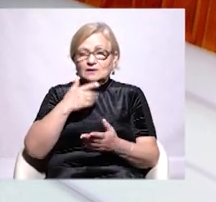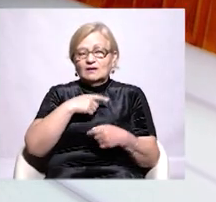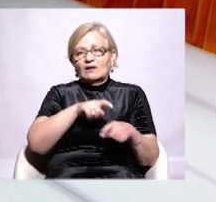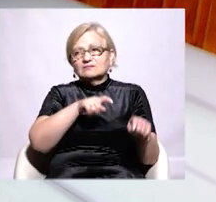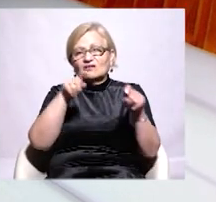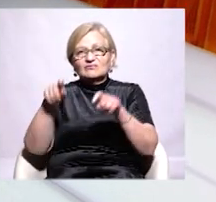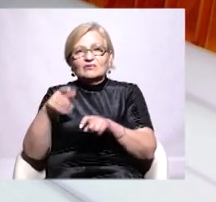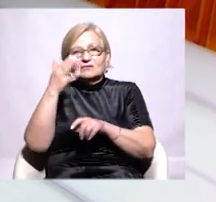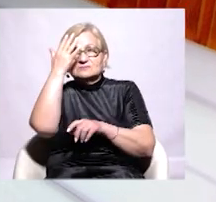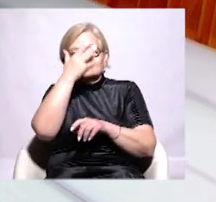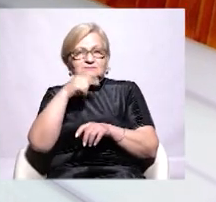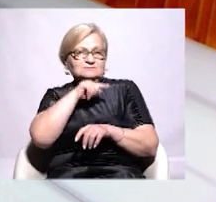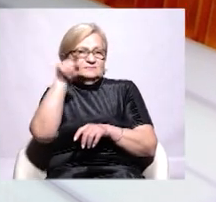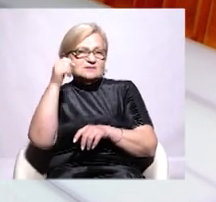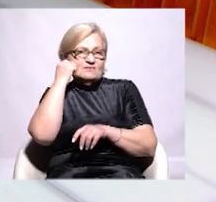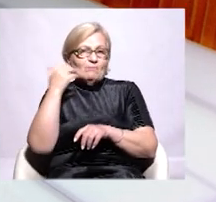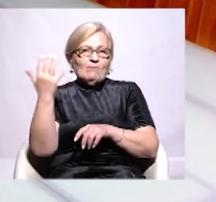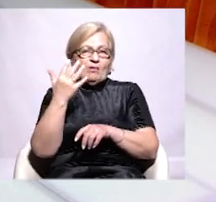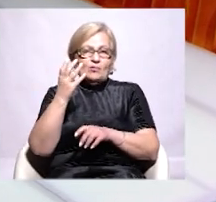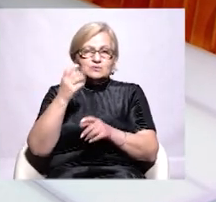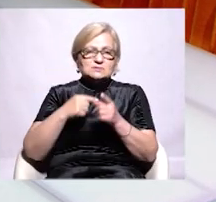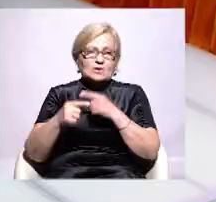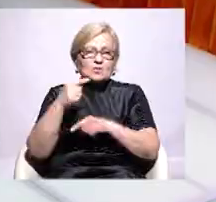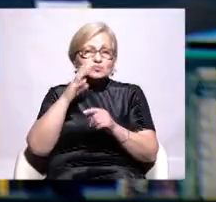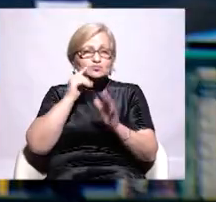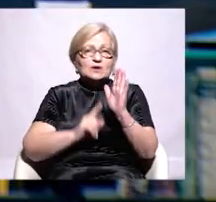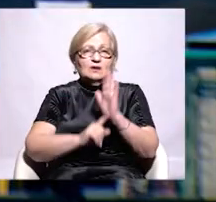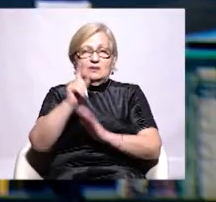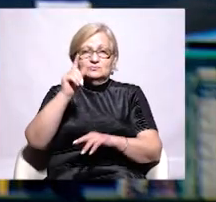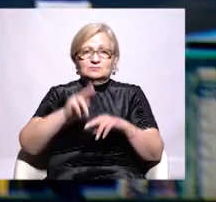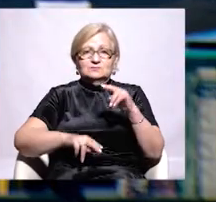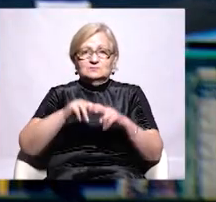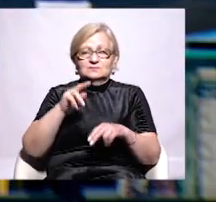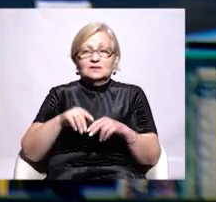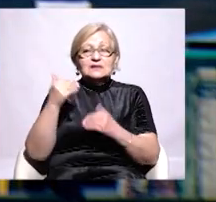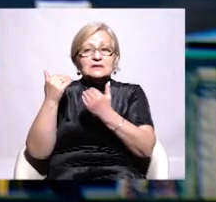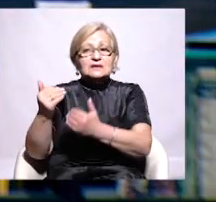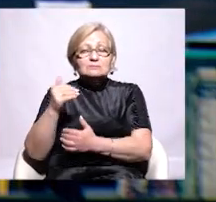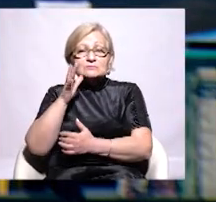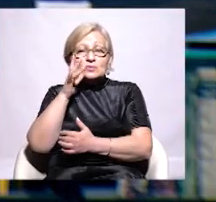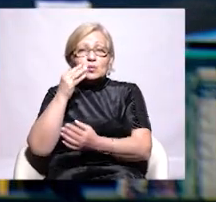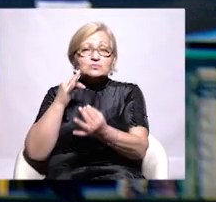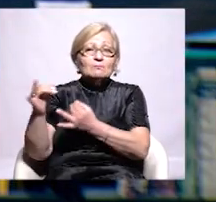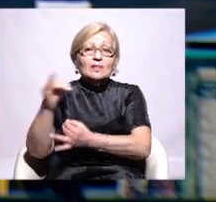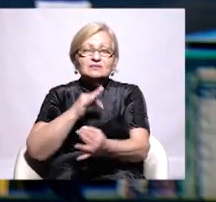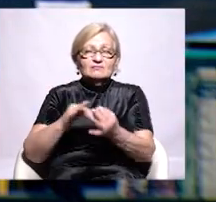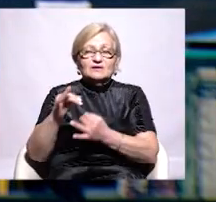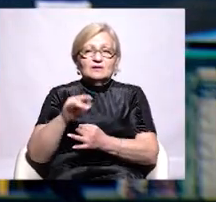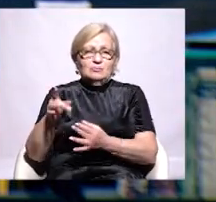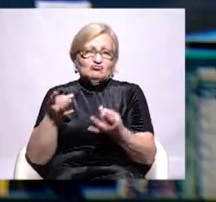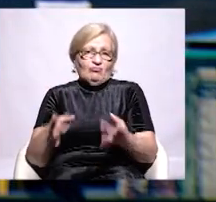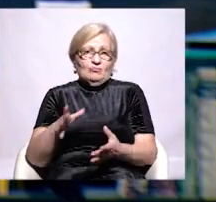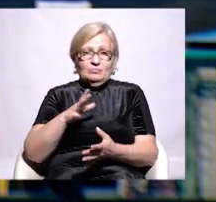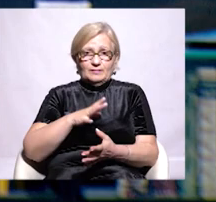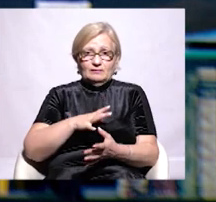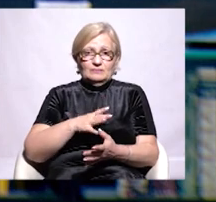იქ მეხუთე საუკუნეში, როდესაც ვახტანგი აშენებს ამ ქალაქს, აი მაშინდელი მეტყველებისთვის ეს ფორმები ხომ ბუნებრივი იყო